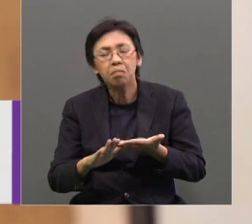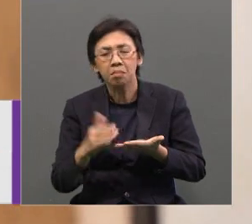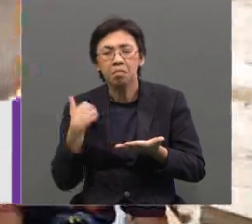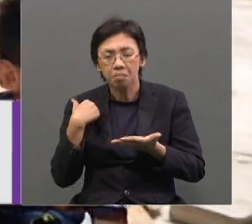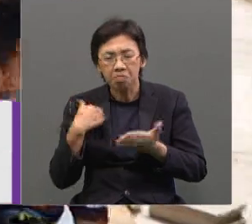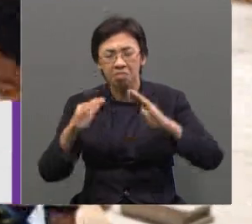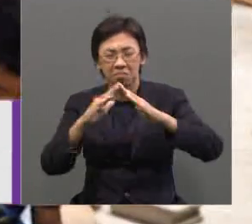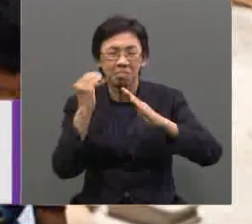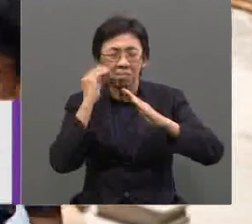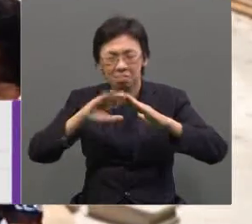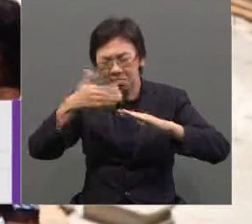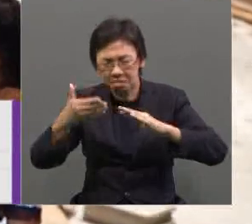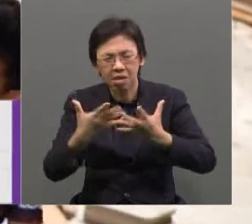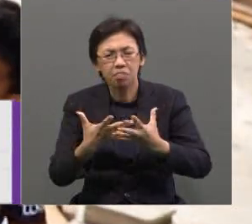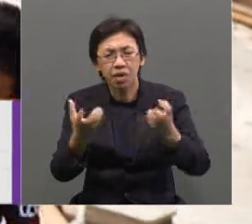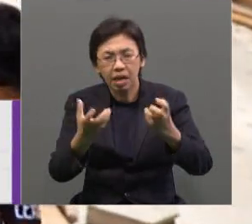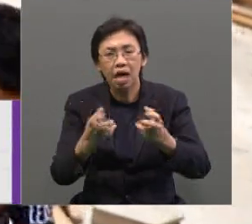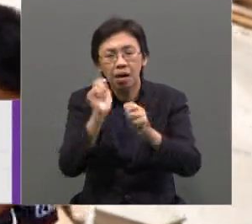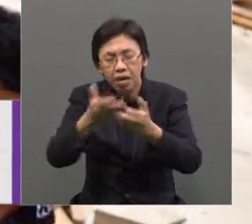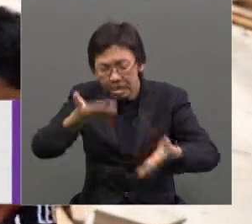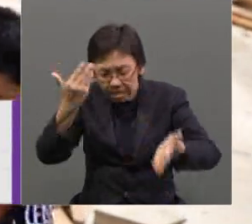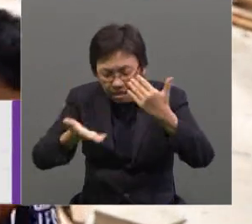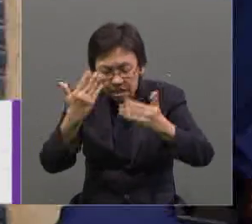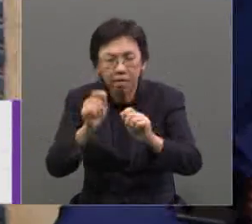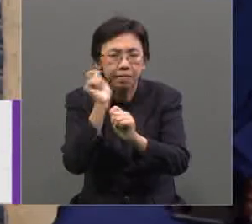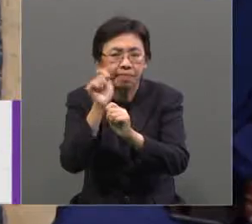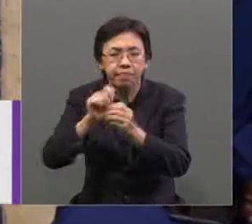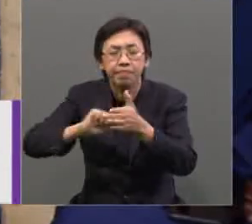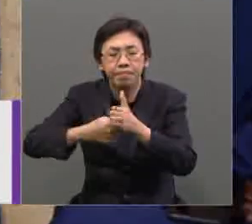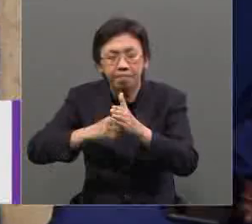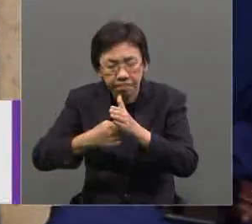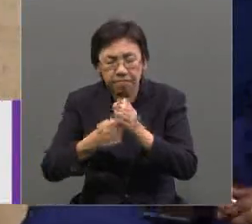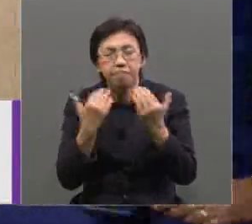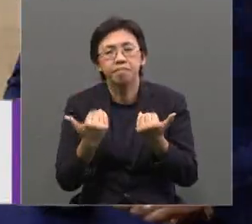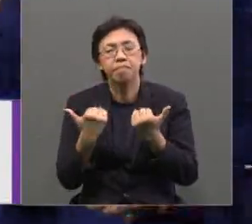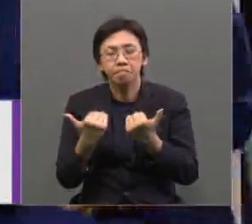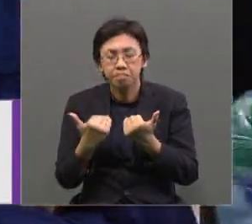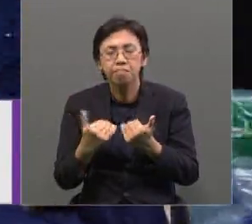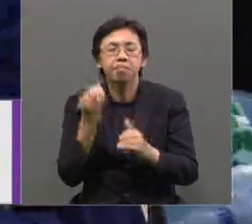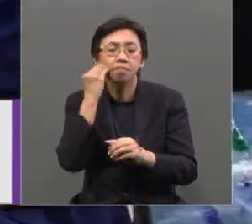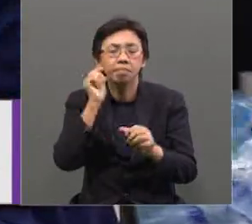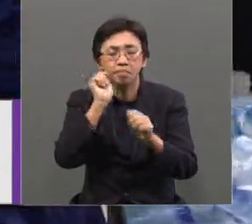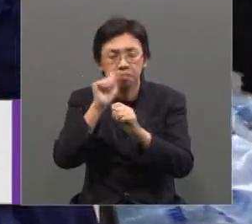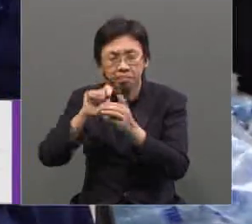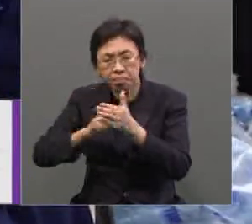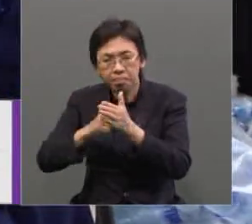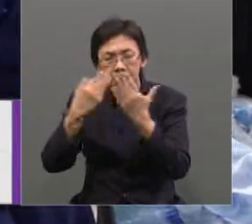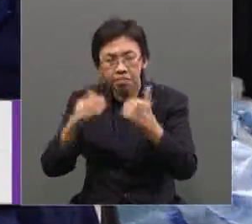ช่วยรื้อหลังคาฝาบ้านที่เสียหายออกไปเพื่อจะได้เข้าไปซ่อมนะคะภาพรวมตอนนี้เนี่ยซ่อมบ้านไป